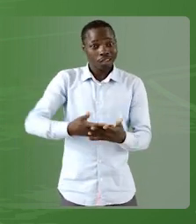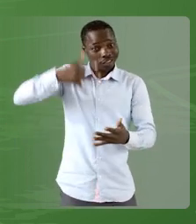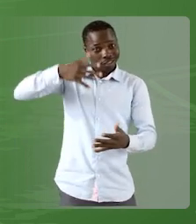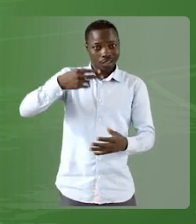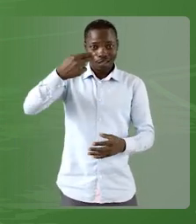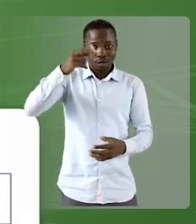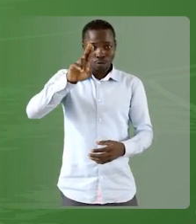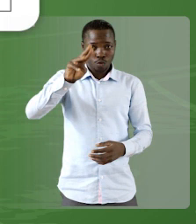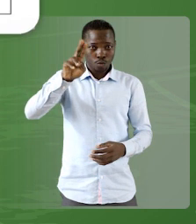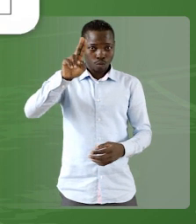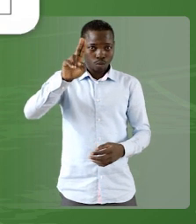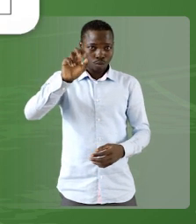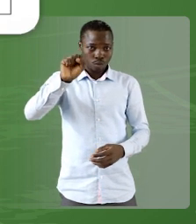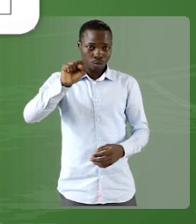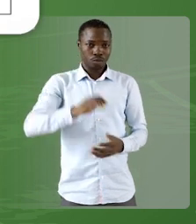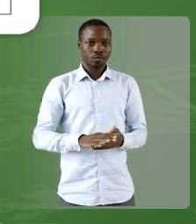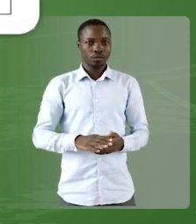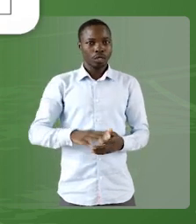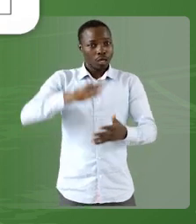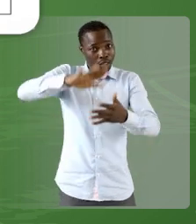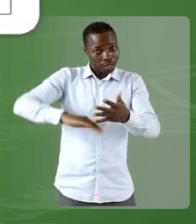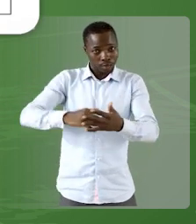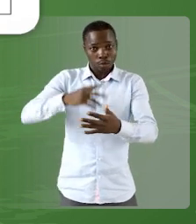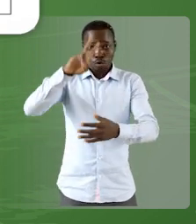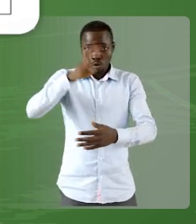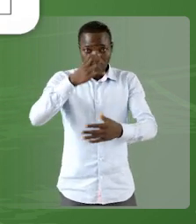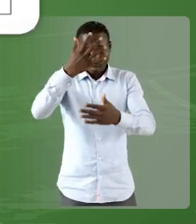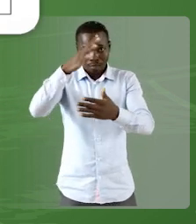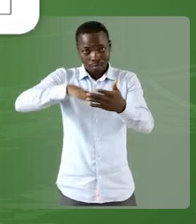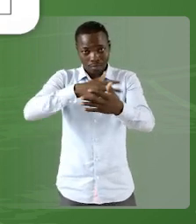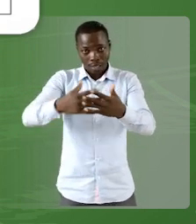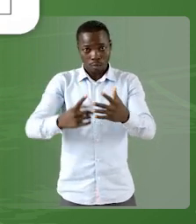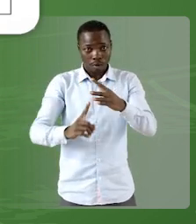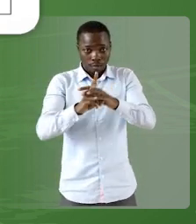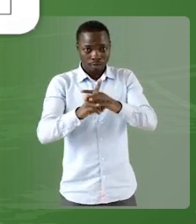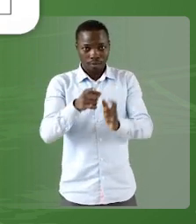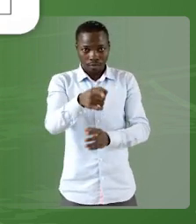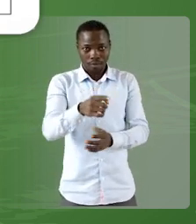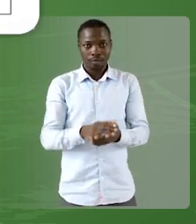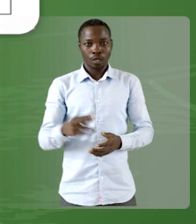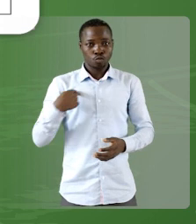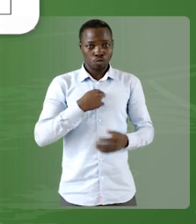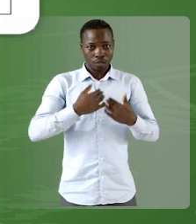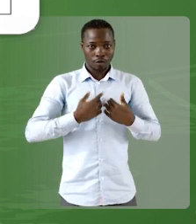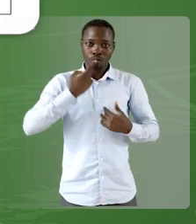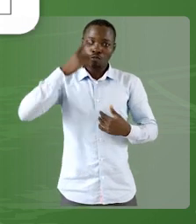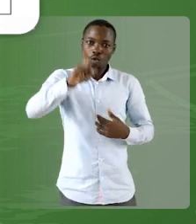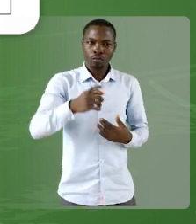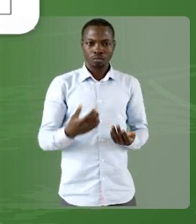Le tableau suivant, nous l'avons La consigne est la